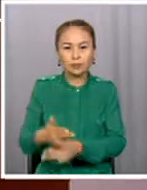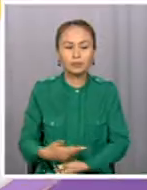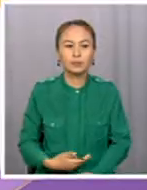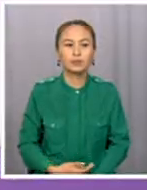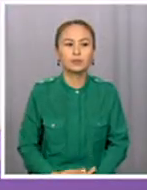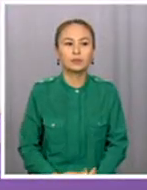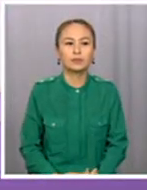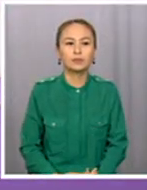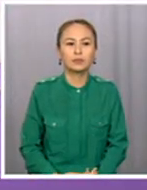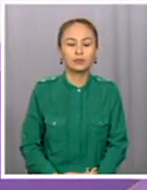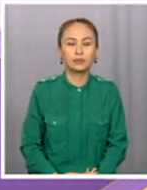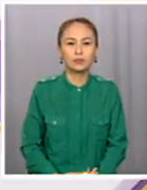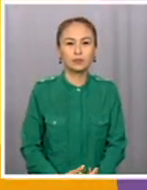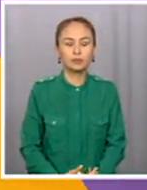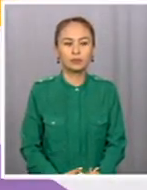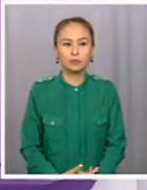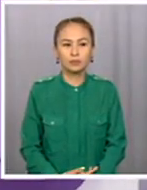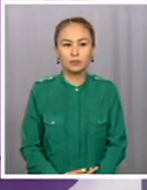аударыңдар.